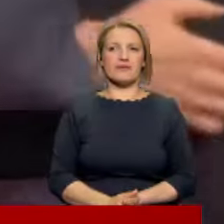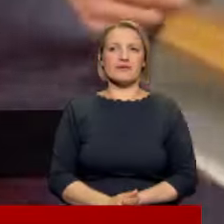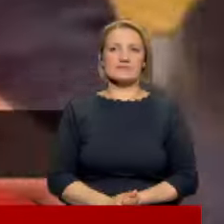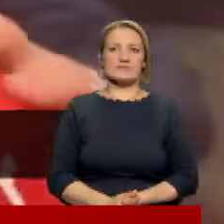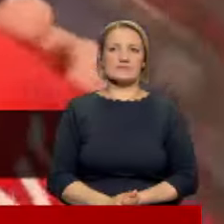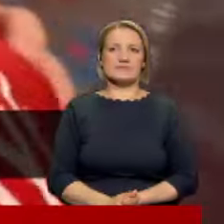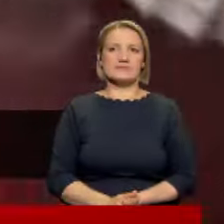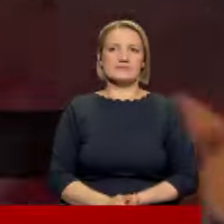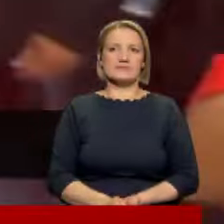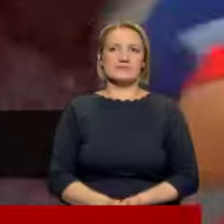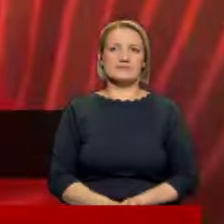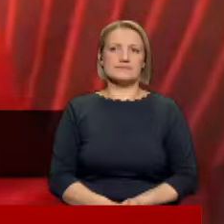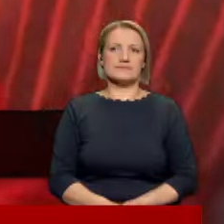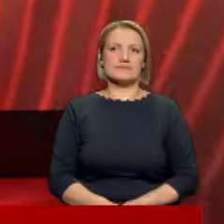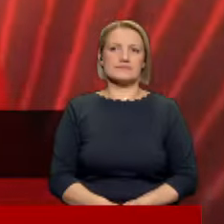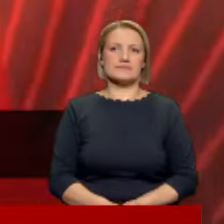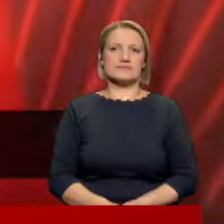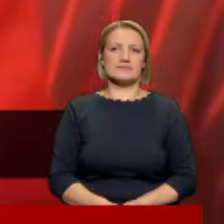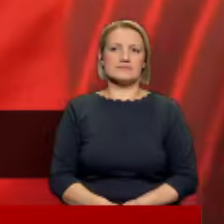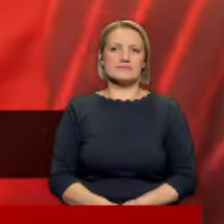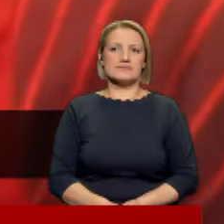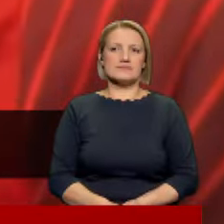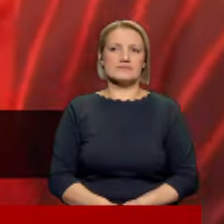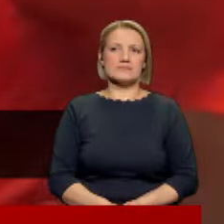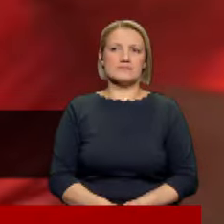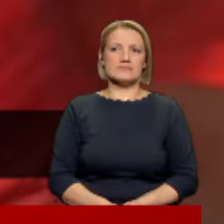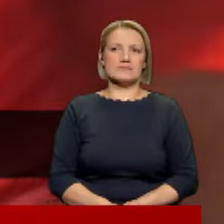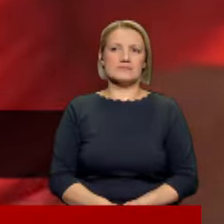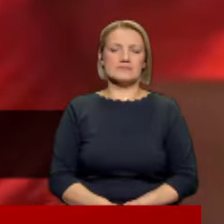Burada efendim. Tüm takım arkadaşlarıma selam var size.